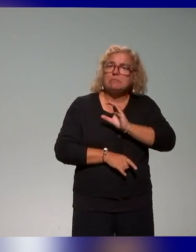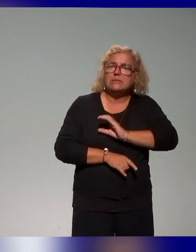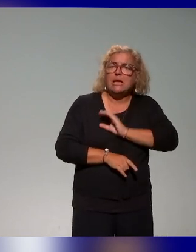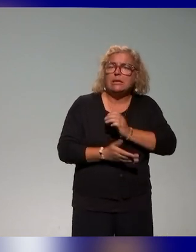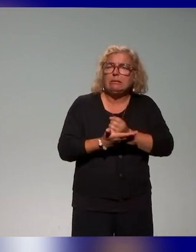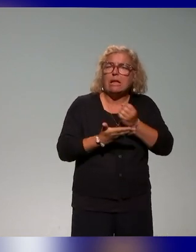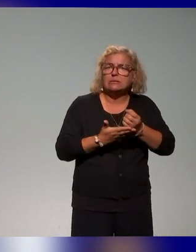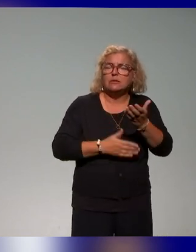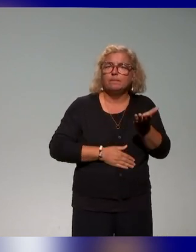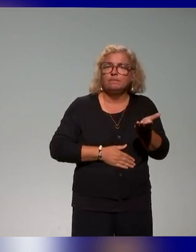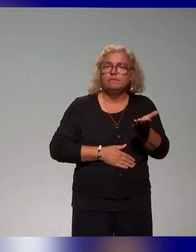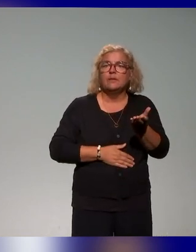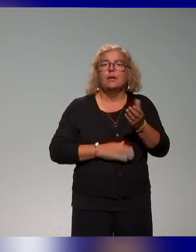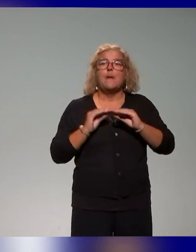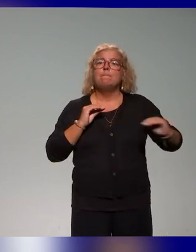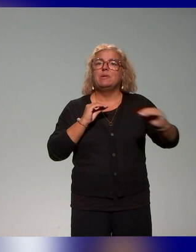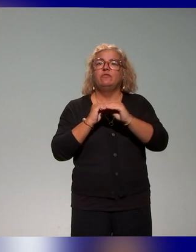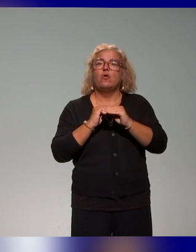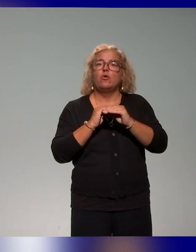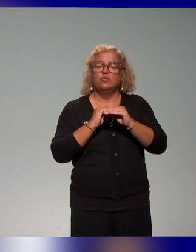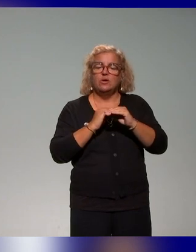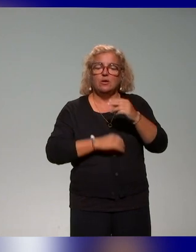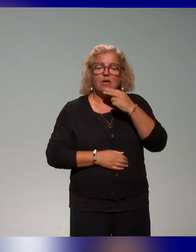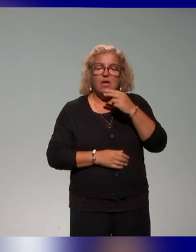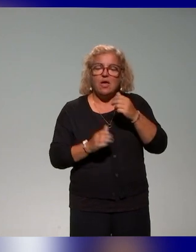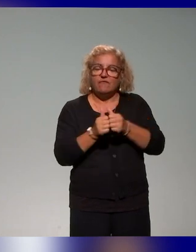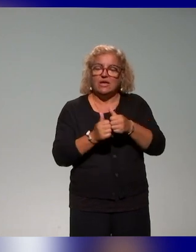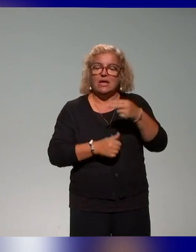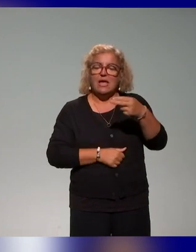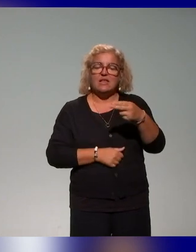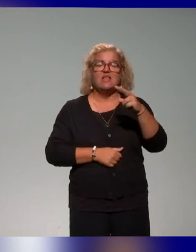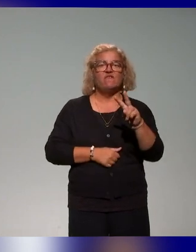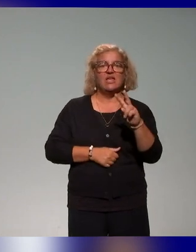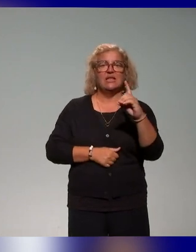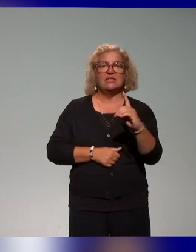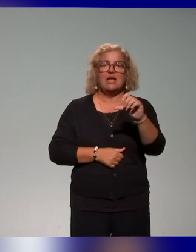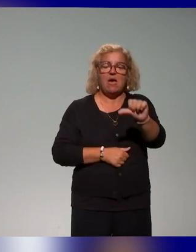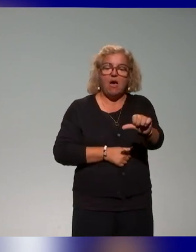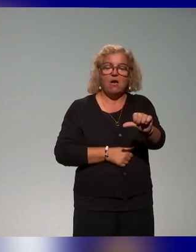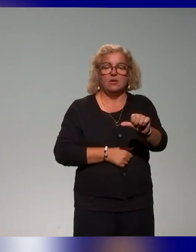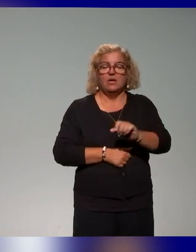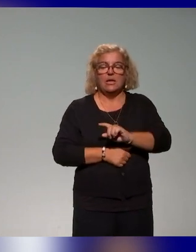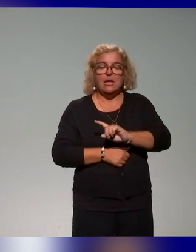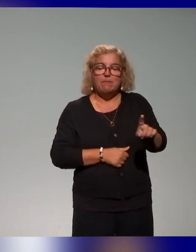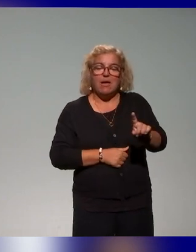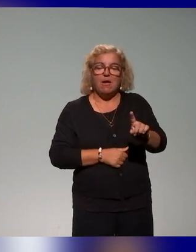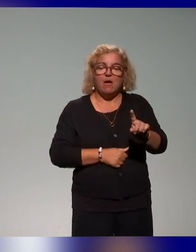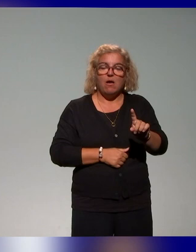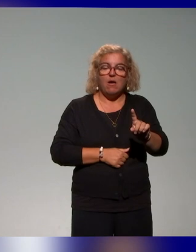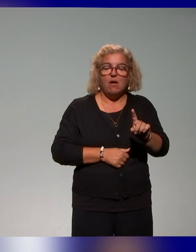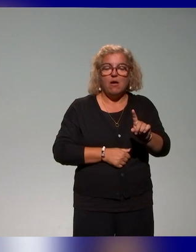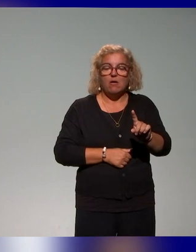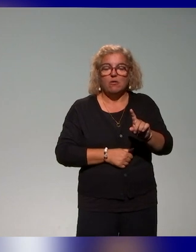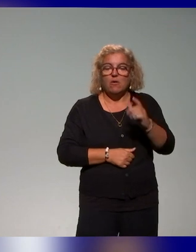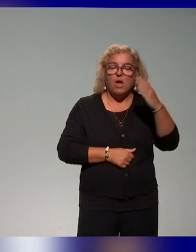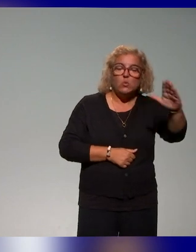J'ai testé la plateforme avec la NVDA. Alors, pourquoi avec NVDA plutôt que JAWS ? Alors, pour les non-initiés, je suis en train de citer deux noms de lecteurs d'écran